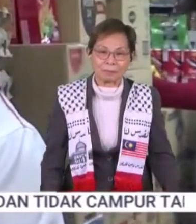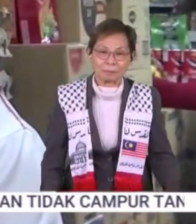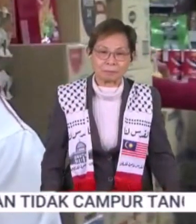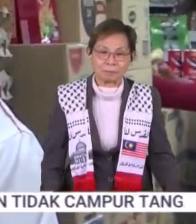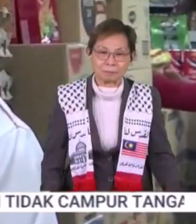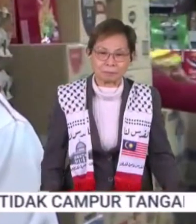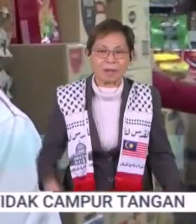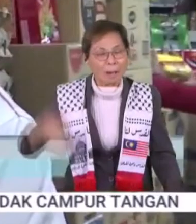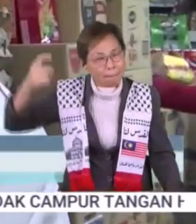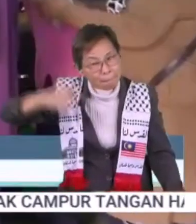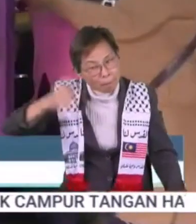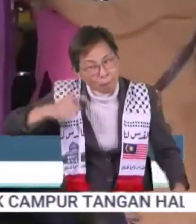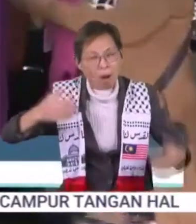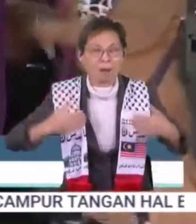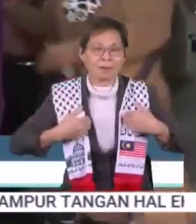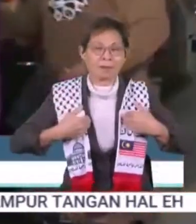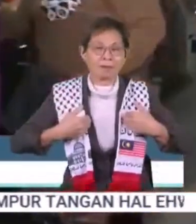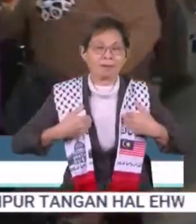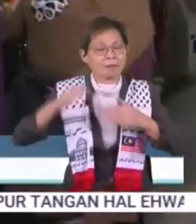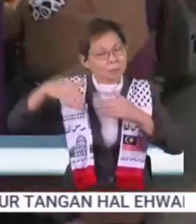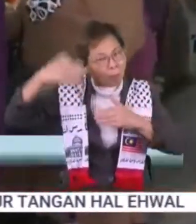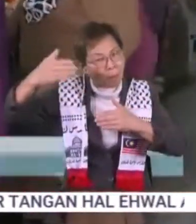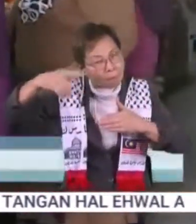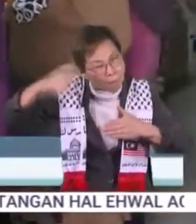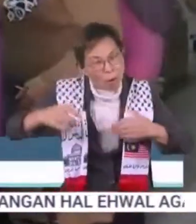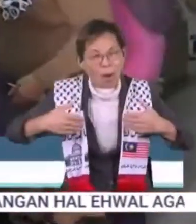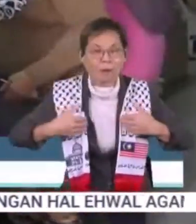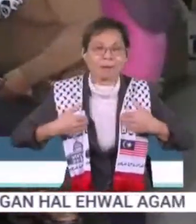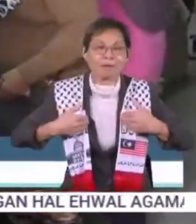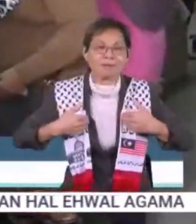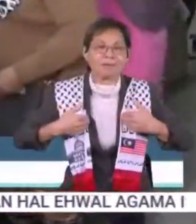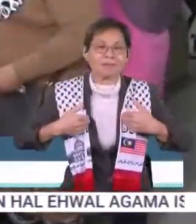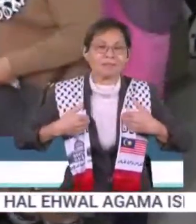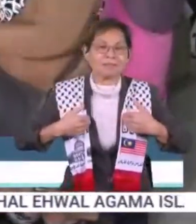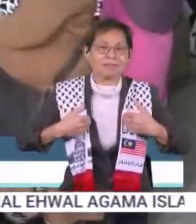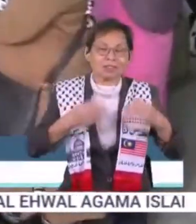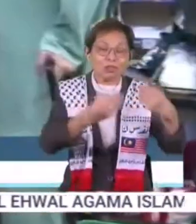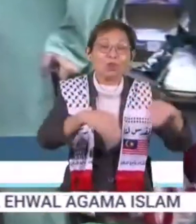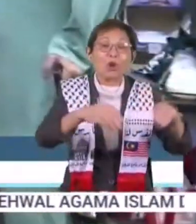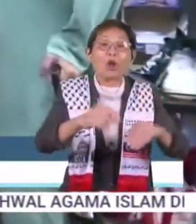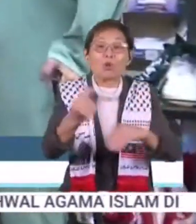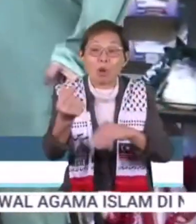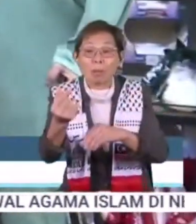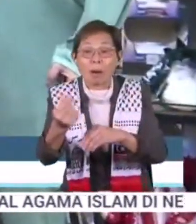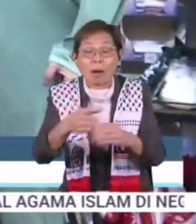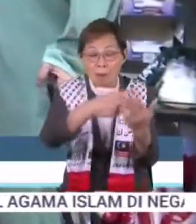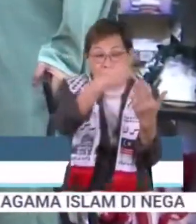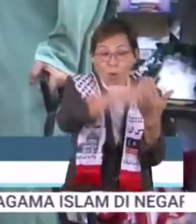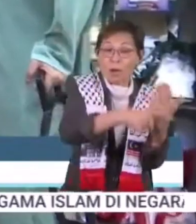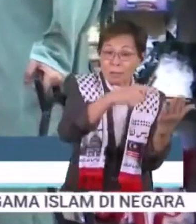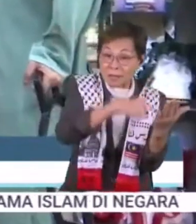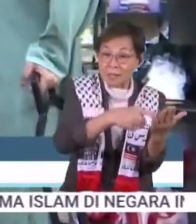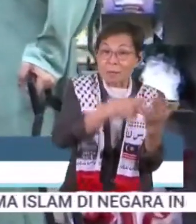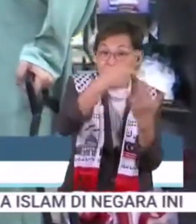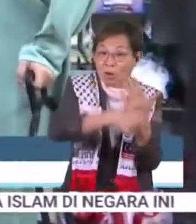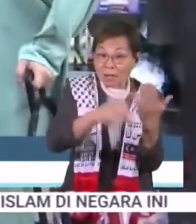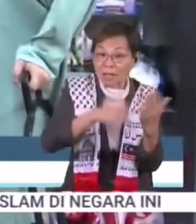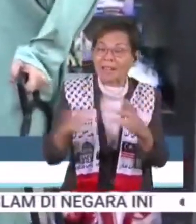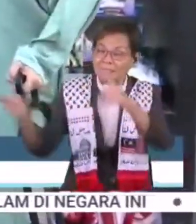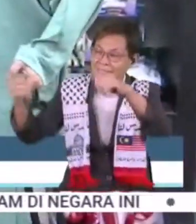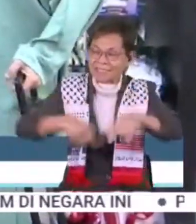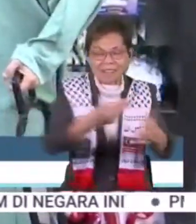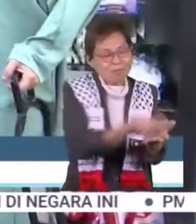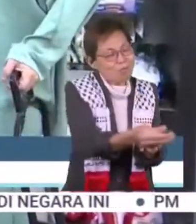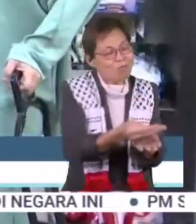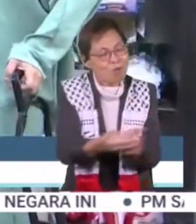Kan memang perlu diadakan dari masa ke semasa. Program macam ni secara tak langsung, secara dalam semasa dia datang shopping